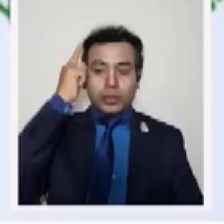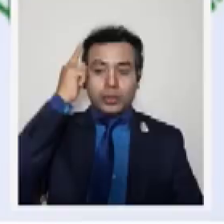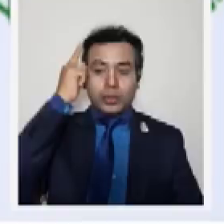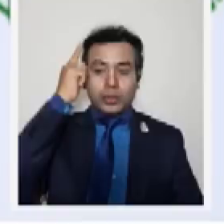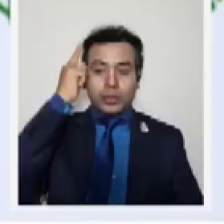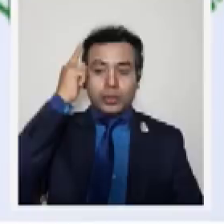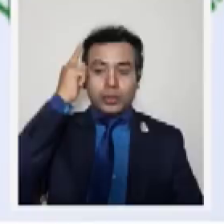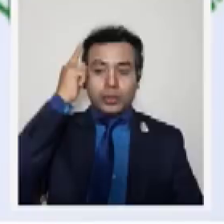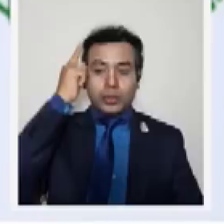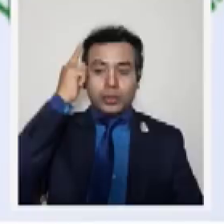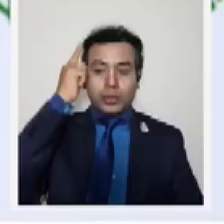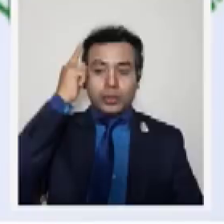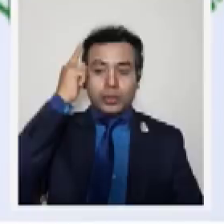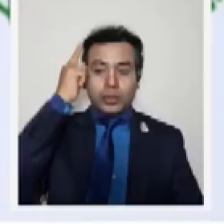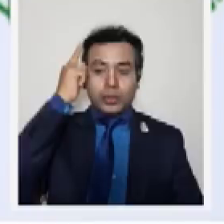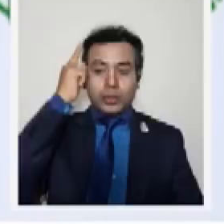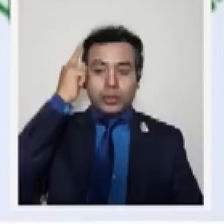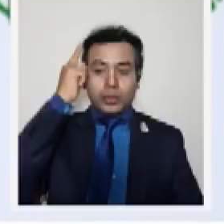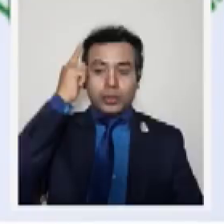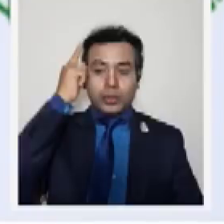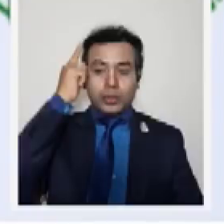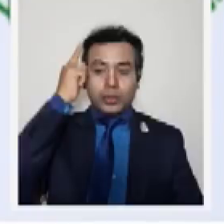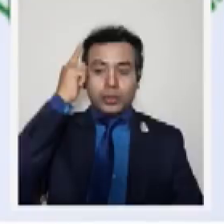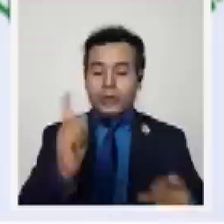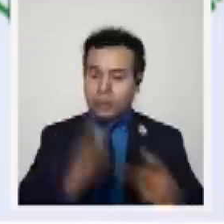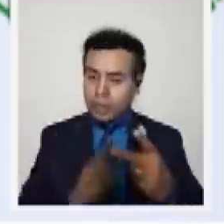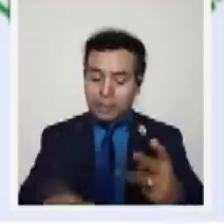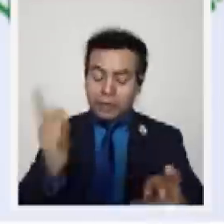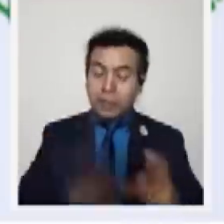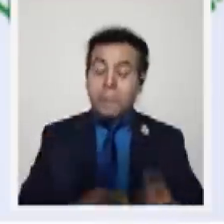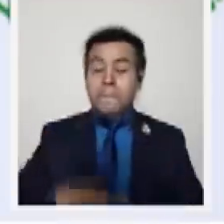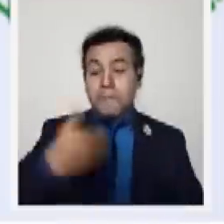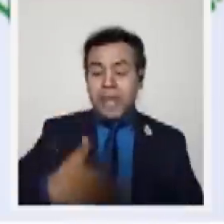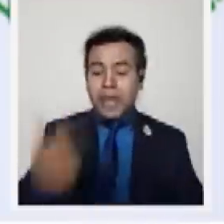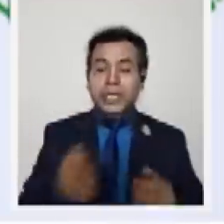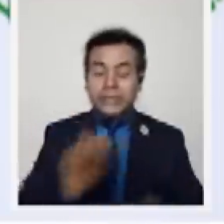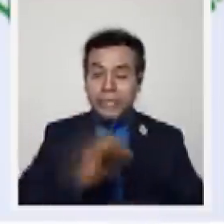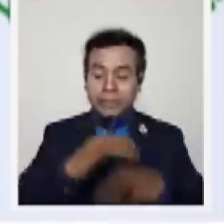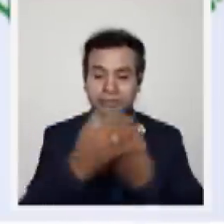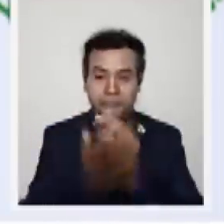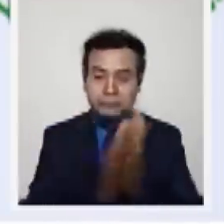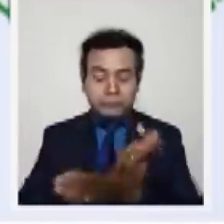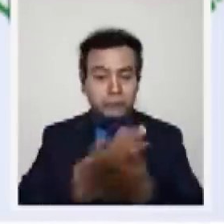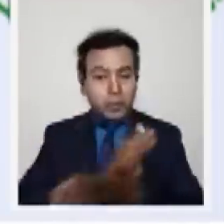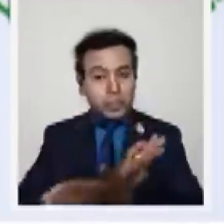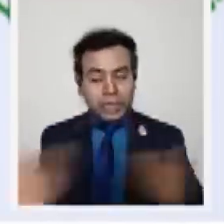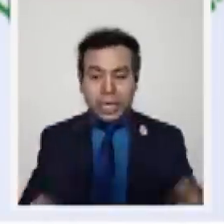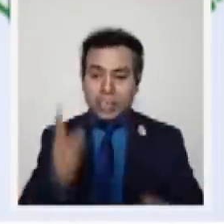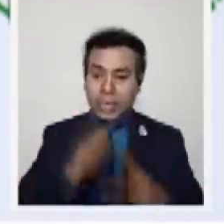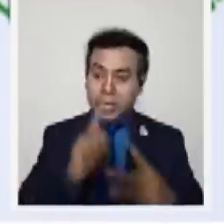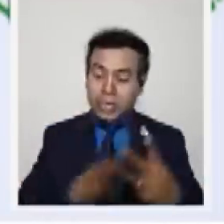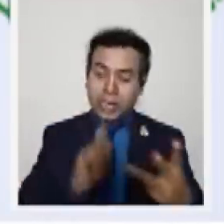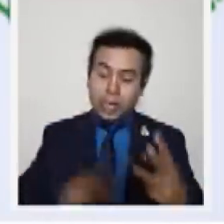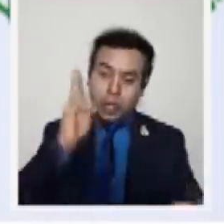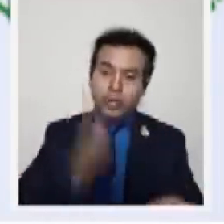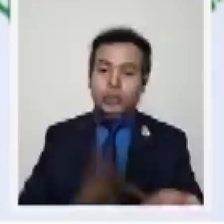আপনার পরিবারের অন্য সদস্যটি সুস্থ থাকবে কি না। আপনি যত নিয়ম মেনে চলবেন আপনার পরিবারের অন্য সদস্য তত সুস্থ থাকবে।